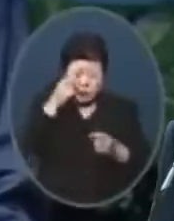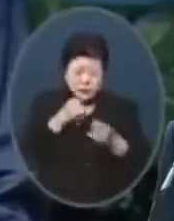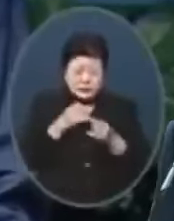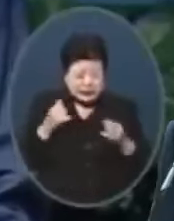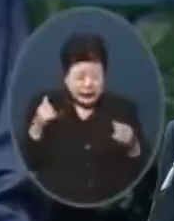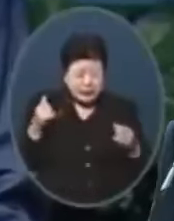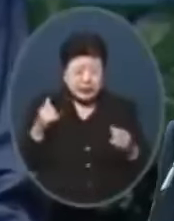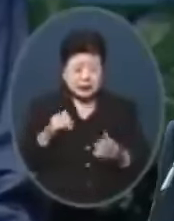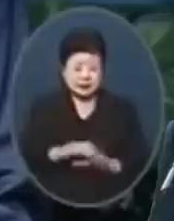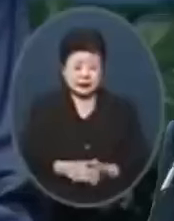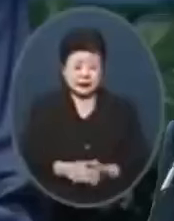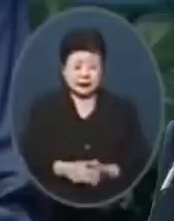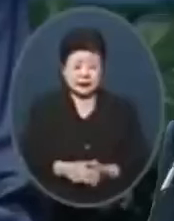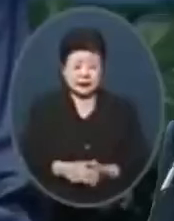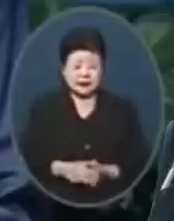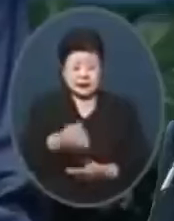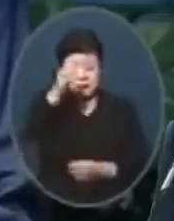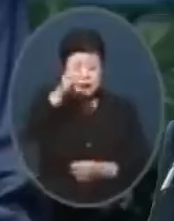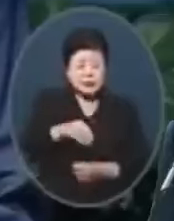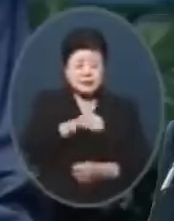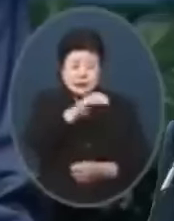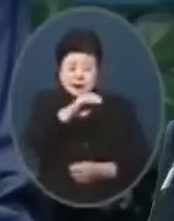슬퍼하신 갈보리 십자가